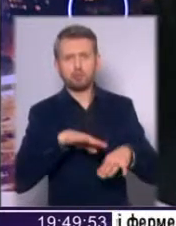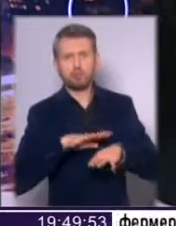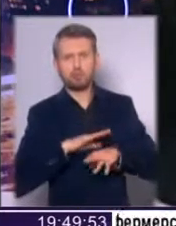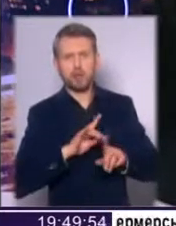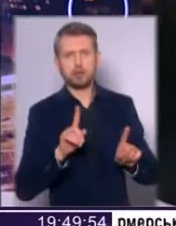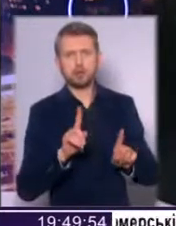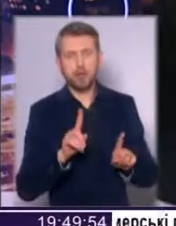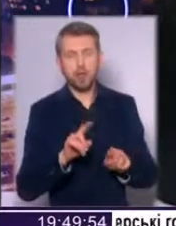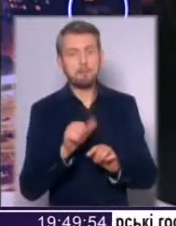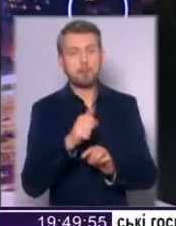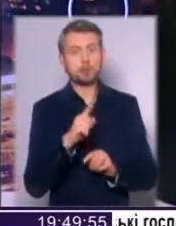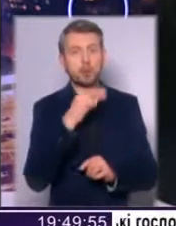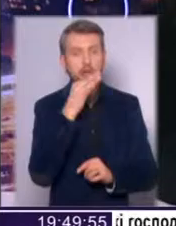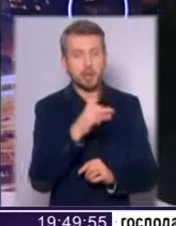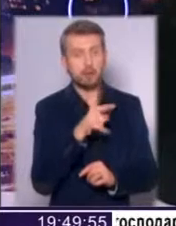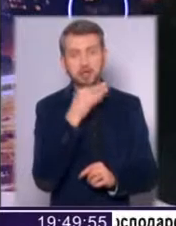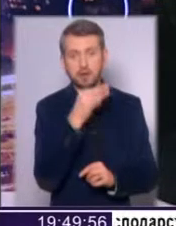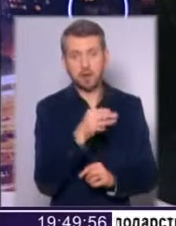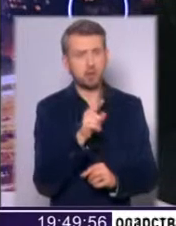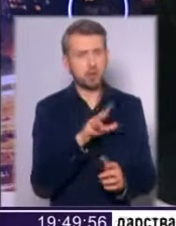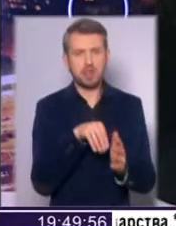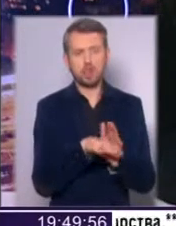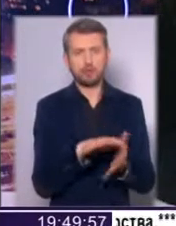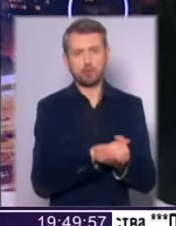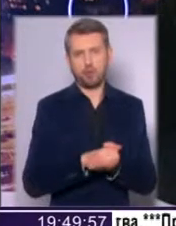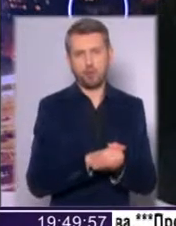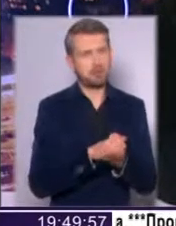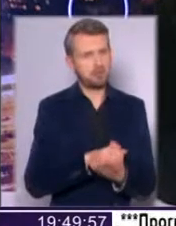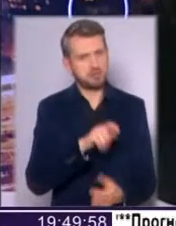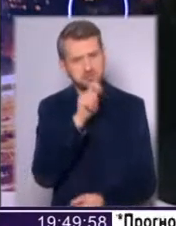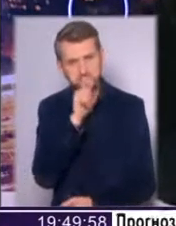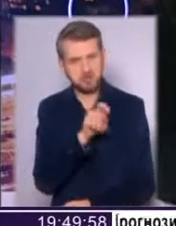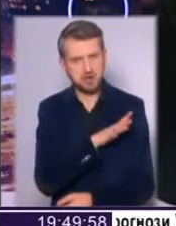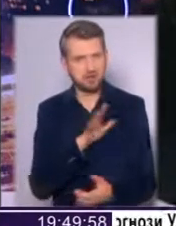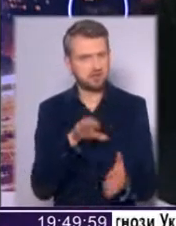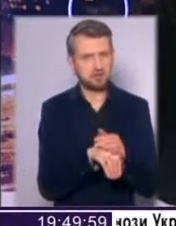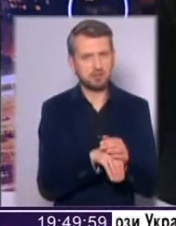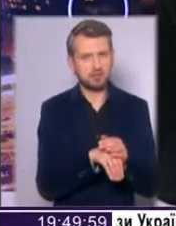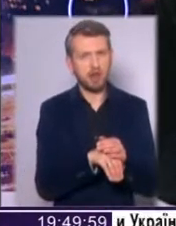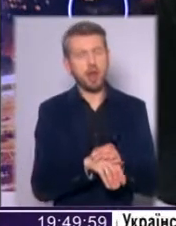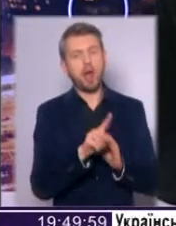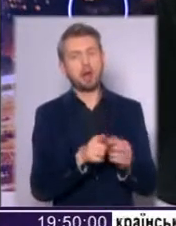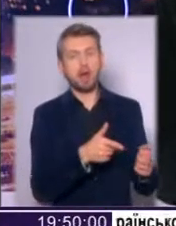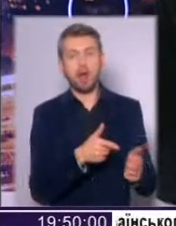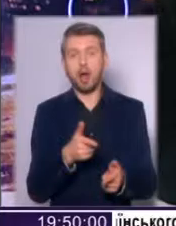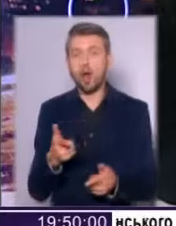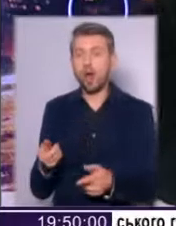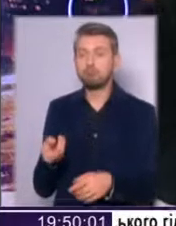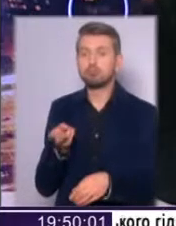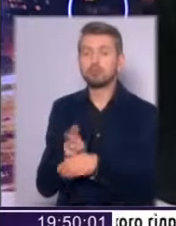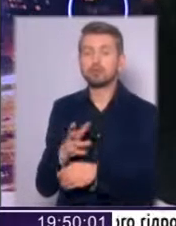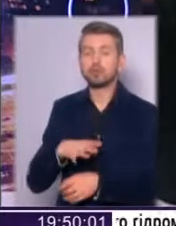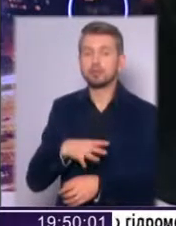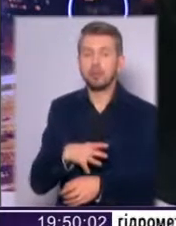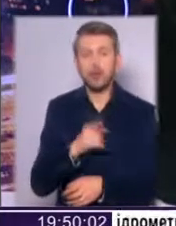щось. Але перше, що вони сказали, що вони не увійдуть в коаліцію ні за яких умов. Але готові. А навіщо прийшли тоді?